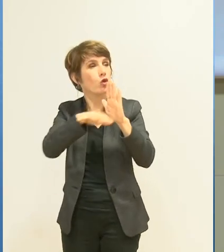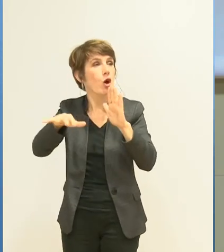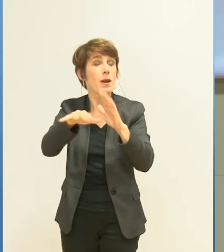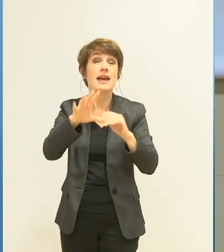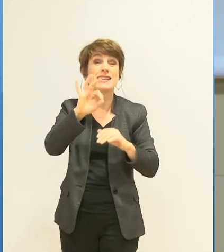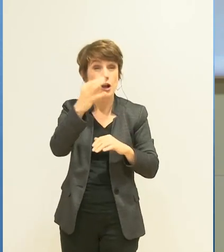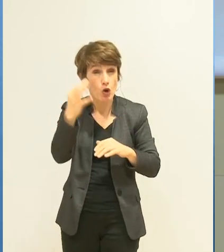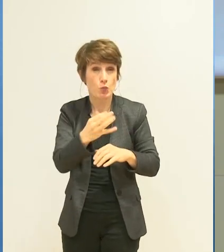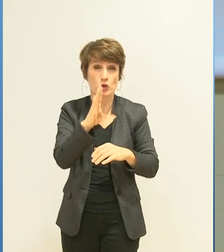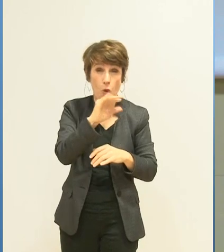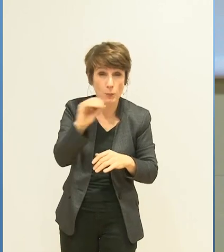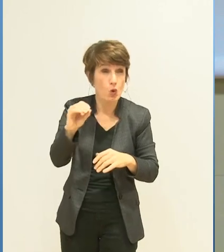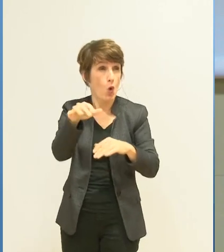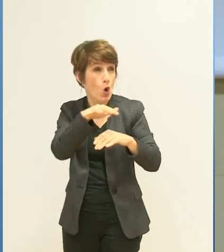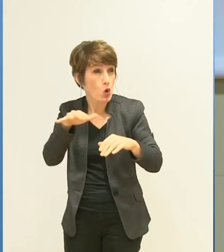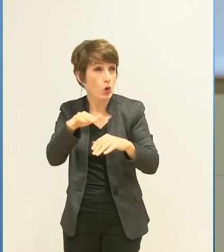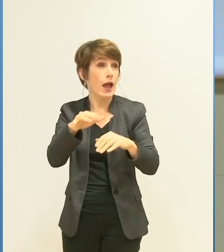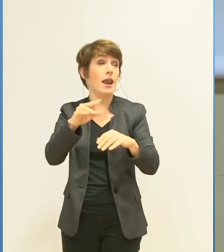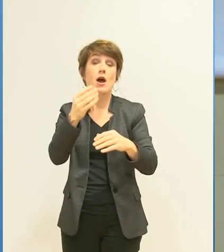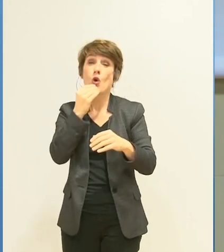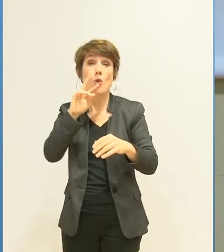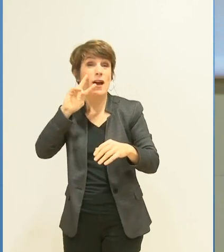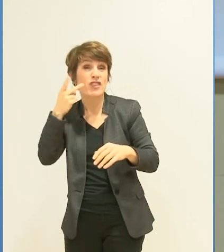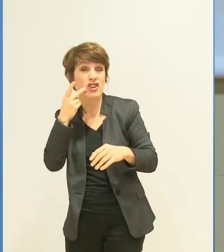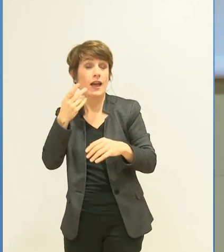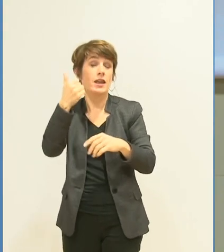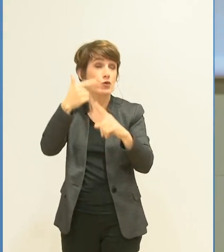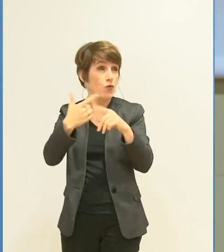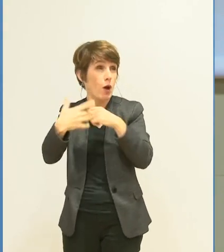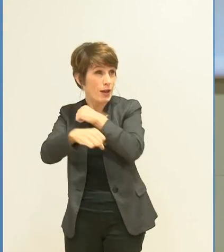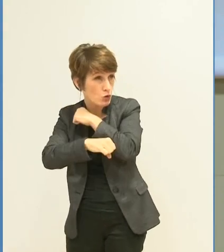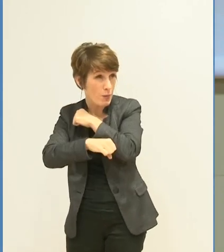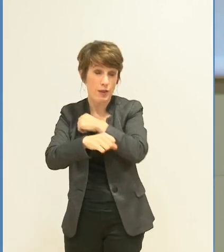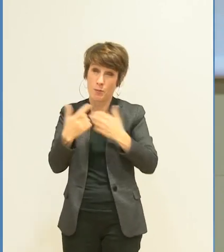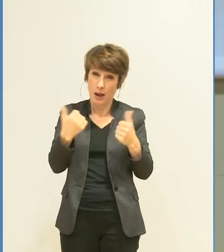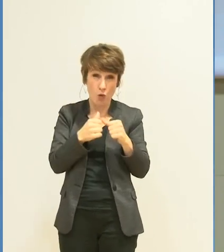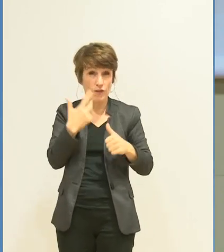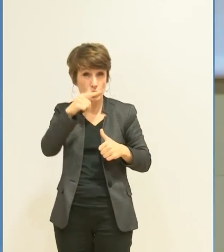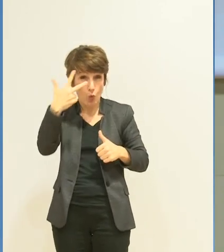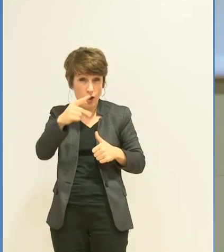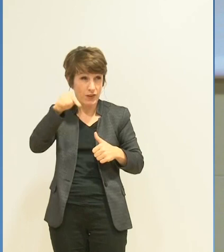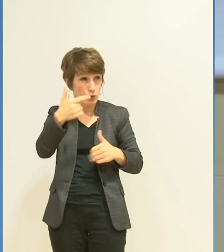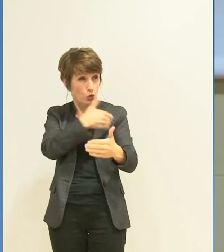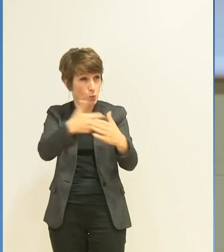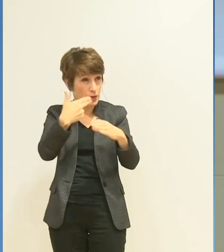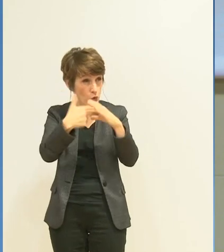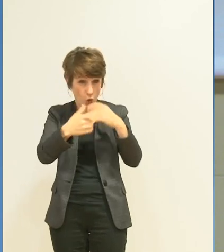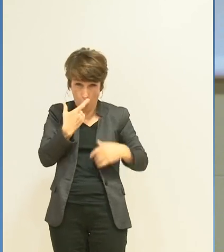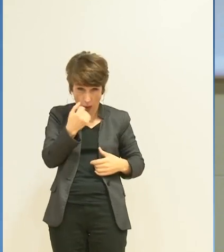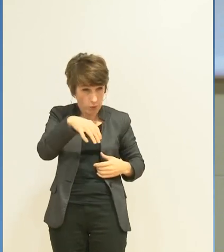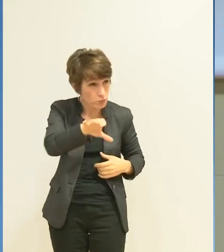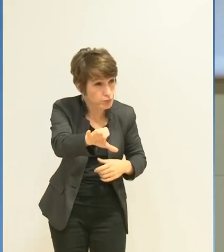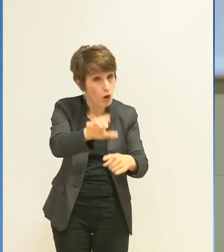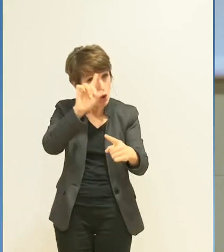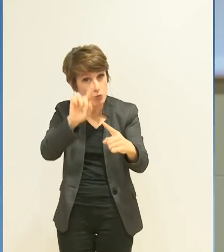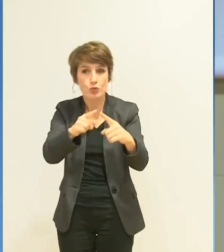local qui ont maintenant plus d'un repas végétarien par semaine plus de trois millions et demi d'euros qui sont mis pour que 2500 kcal aux écoliers bénéficient